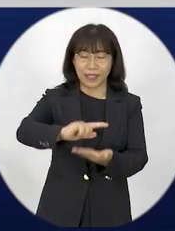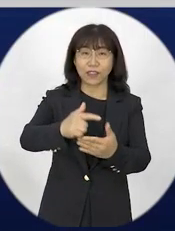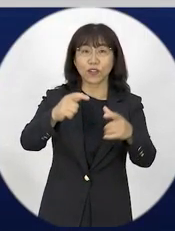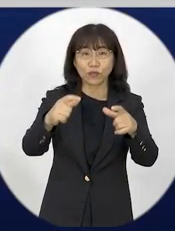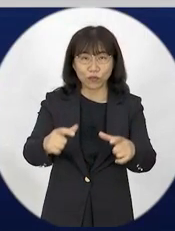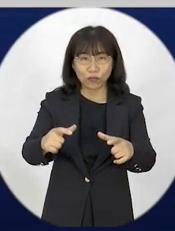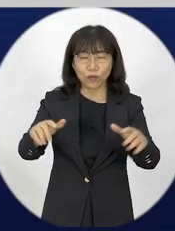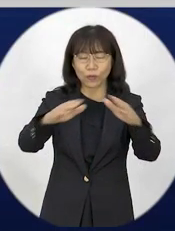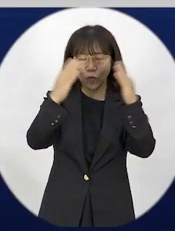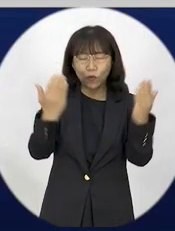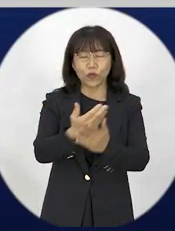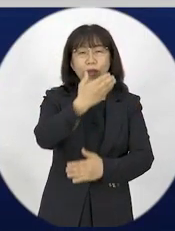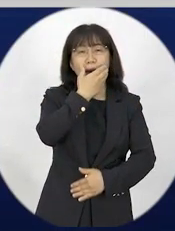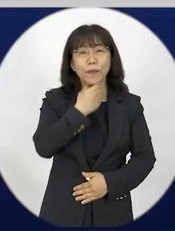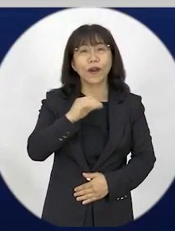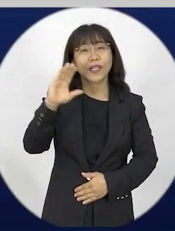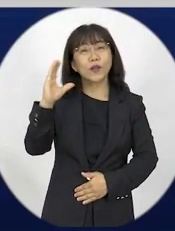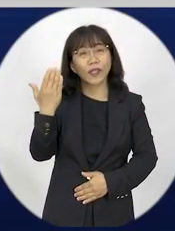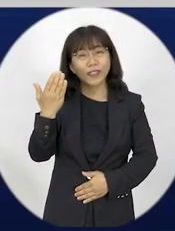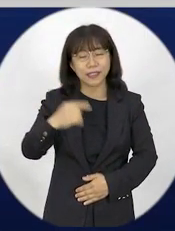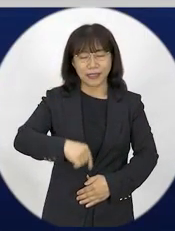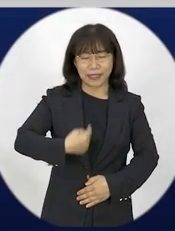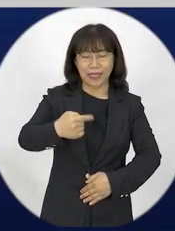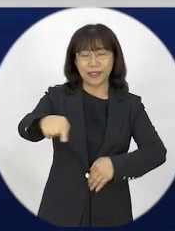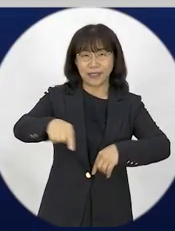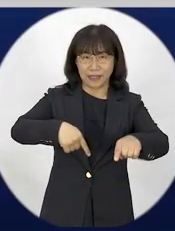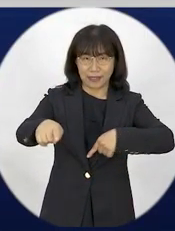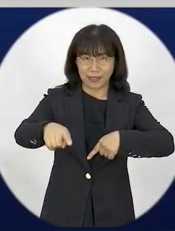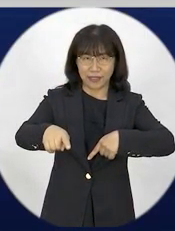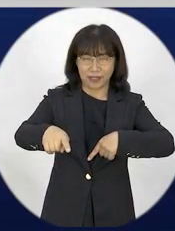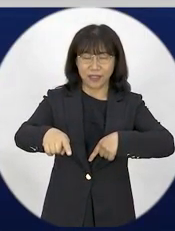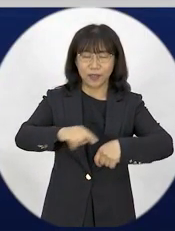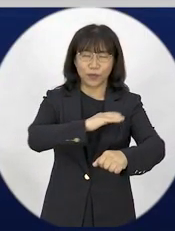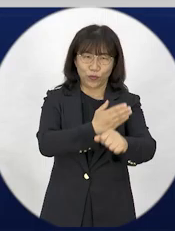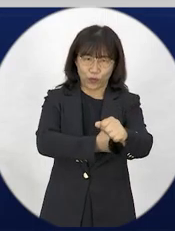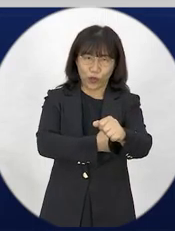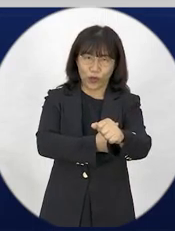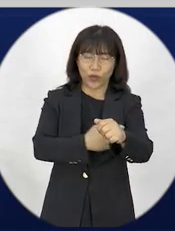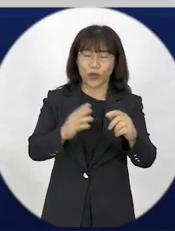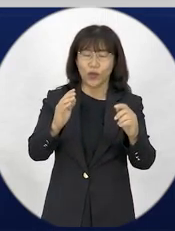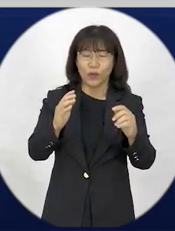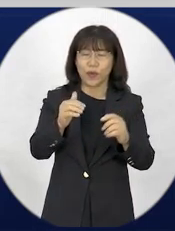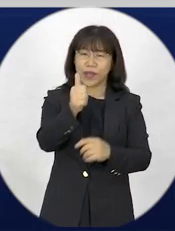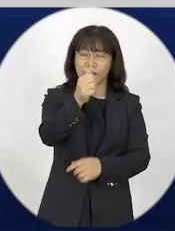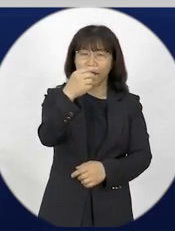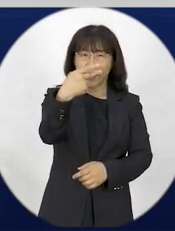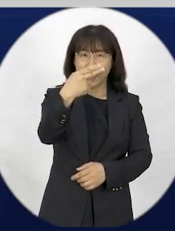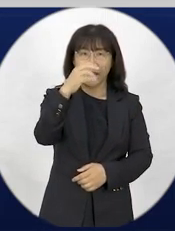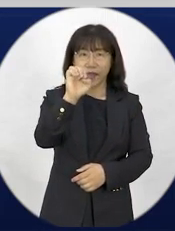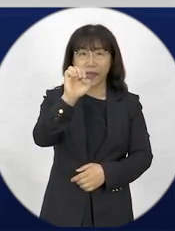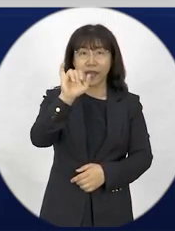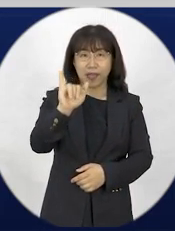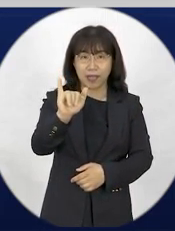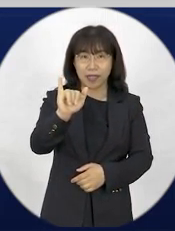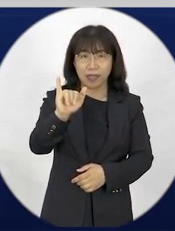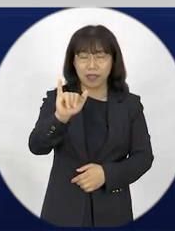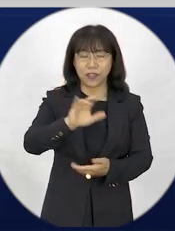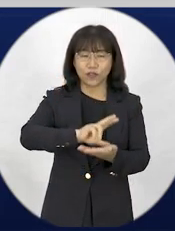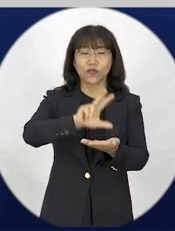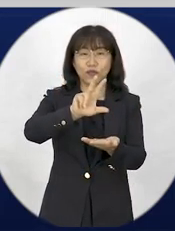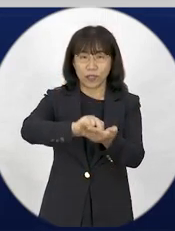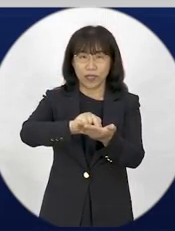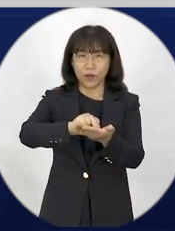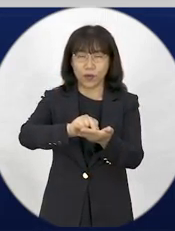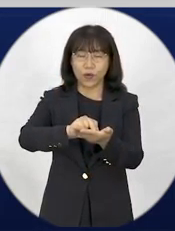강서구가 모두가 행복해지는 자치 붕 껀 해이 를 주제로 오는 9월 2일까지 자체 붕권 유튜브